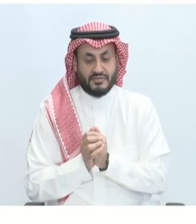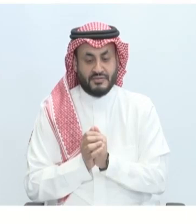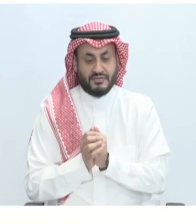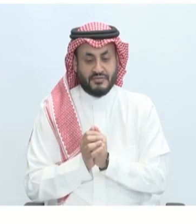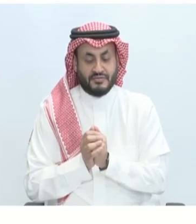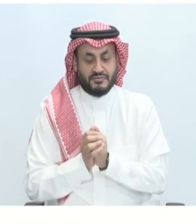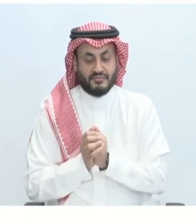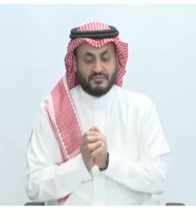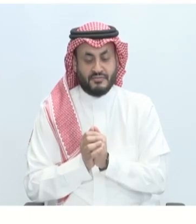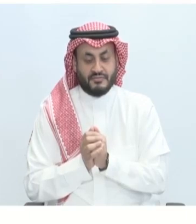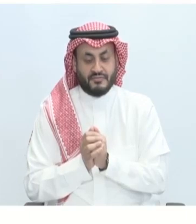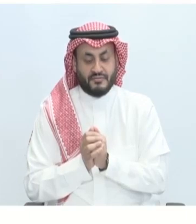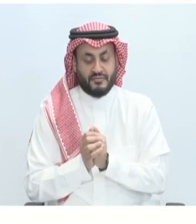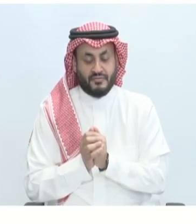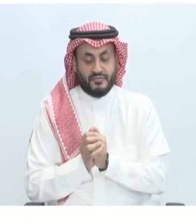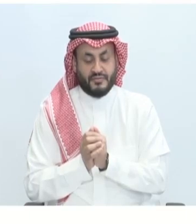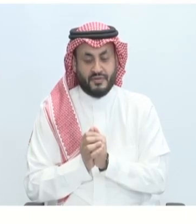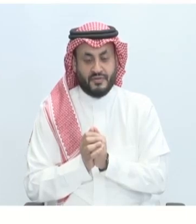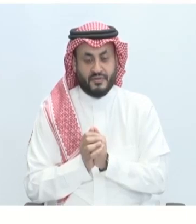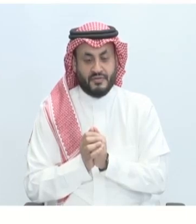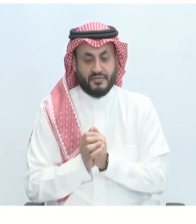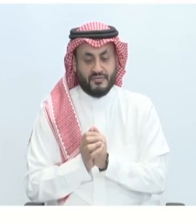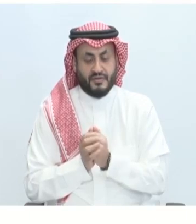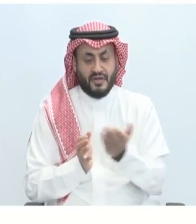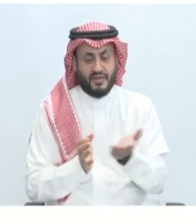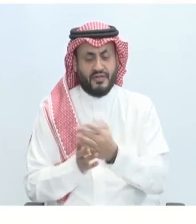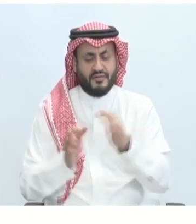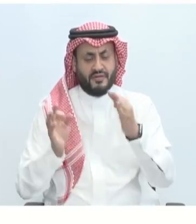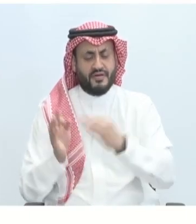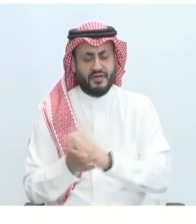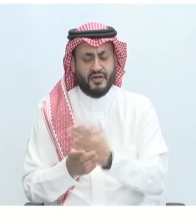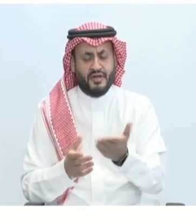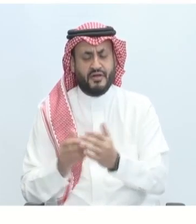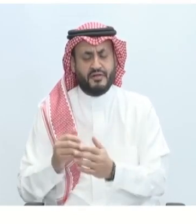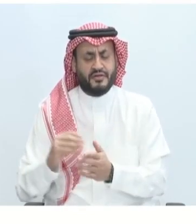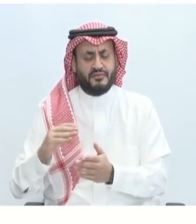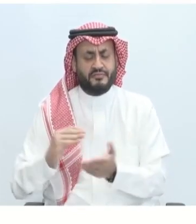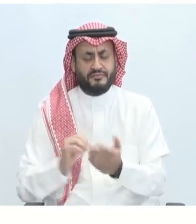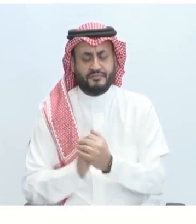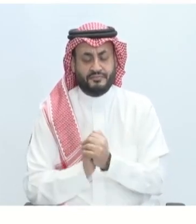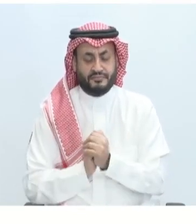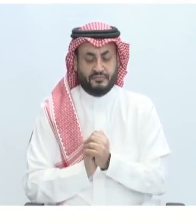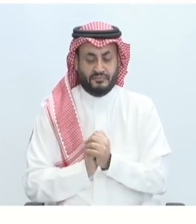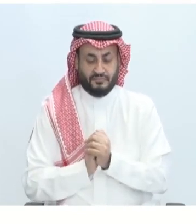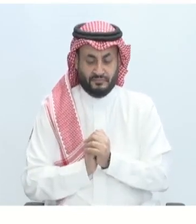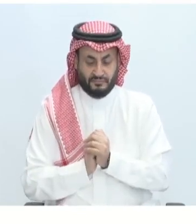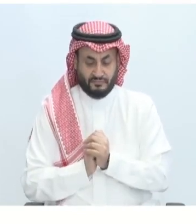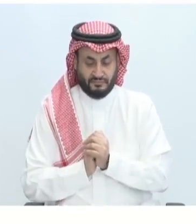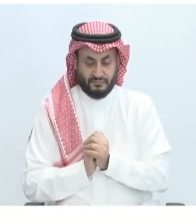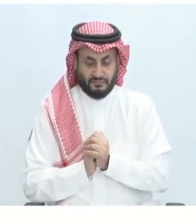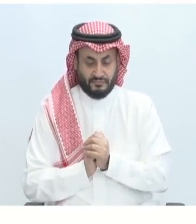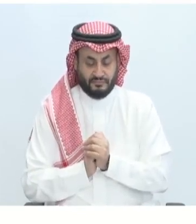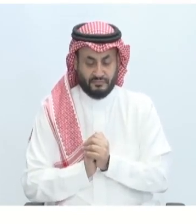ذكر هذا هذه العباره اهل الجنه مقيمون في الجنات ابدا لا يموتون ولا يخرجون ولا يخرجون